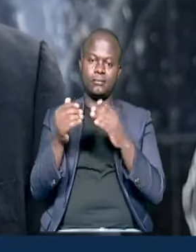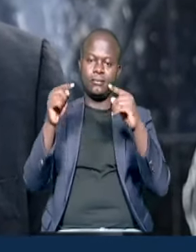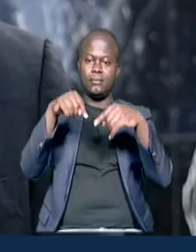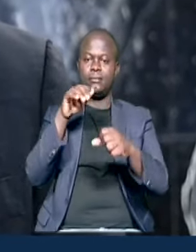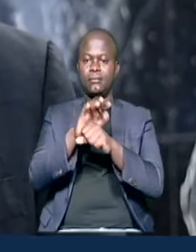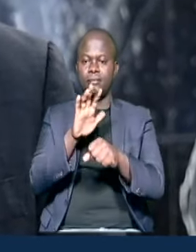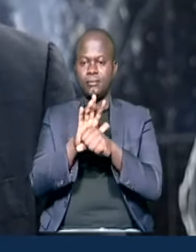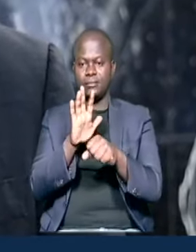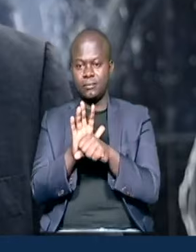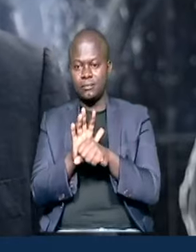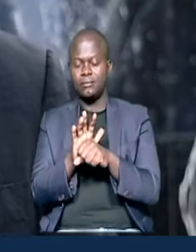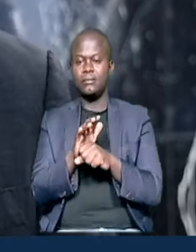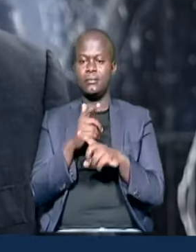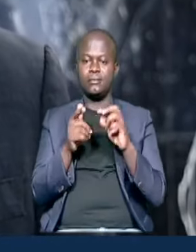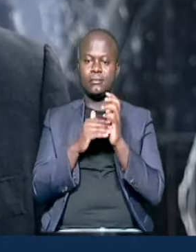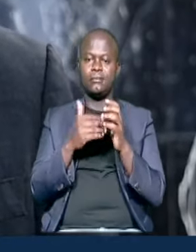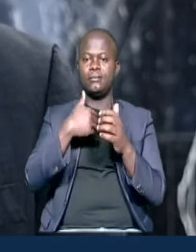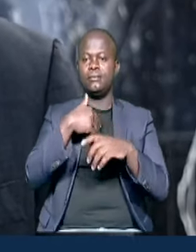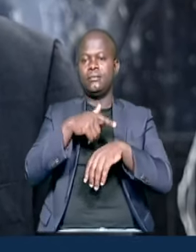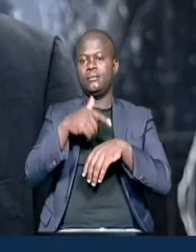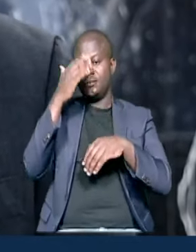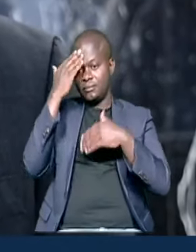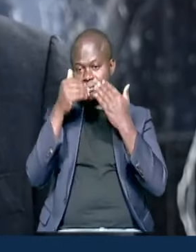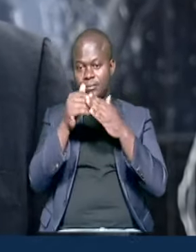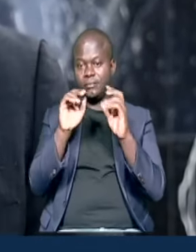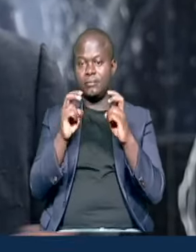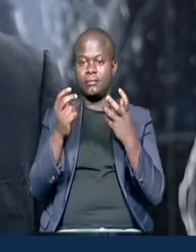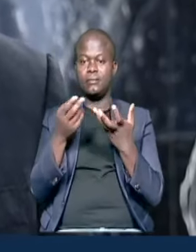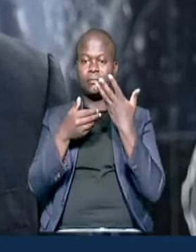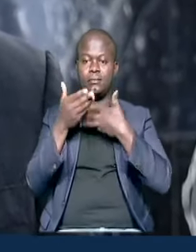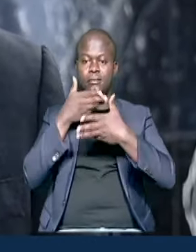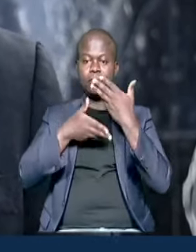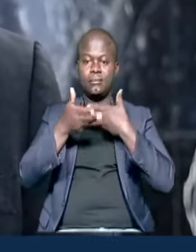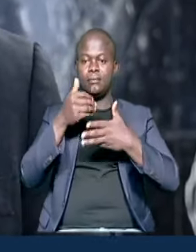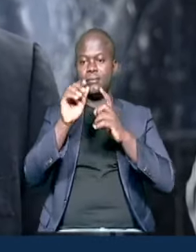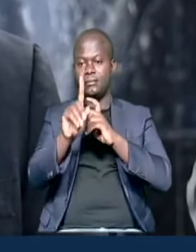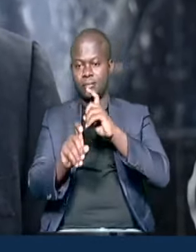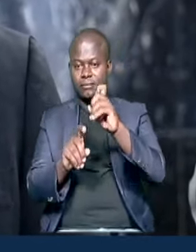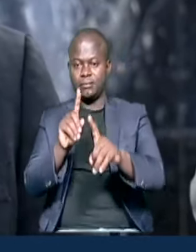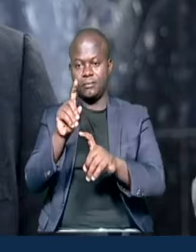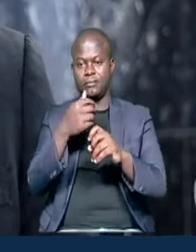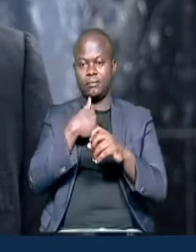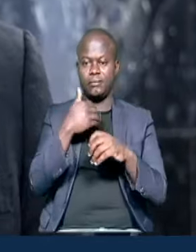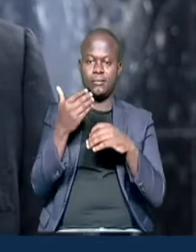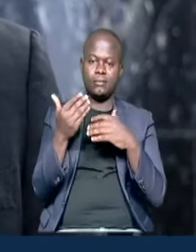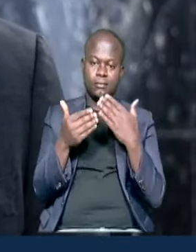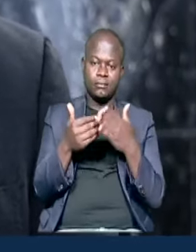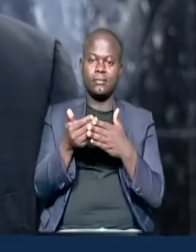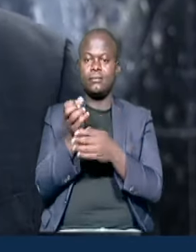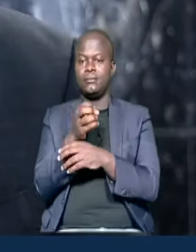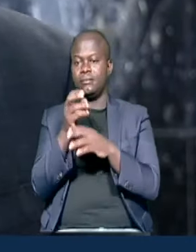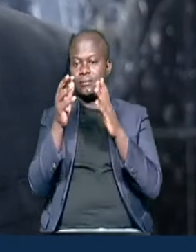benshi akajya n'umwanya wo kugira ngo baganire babaze ibibazo bafite bajye